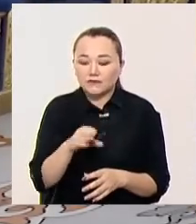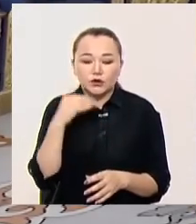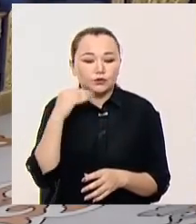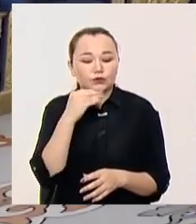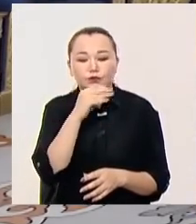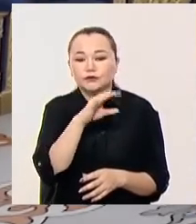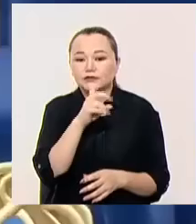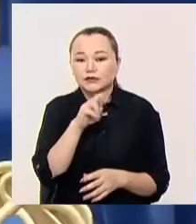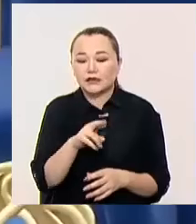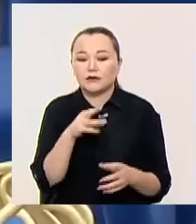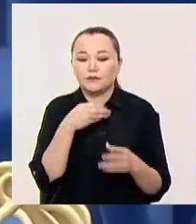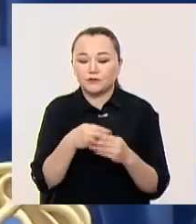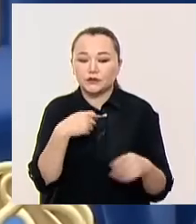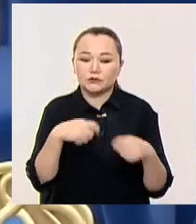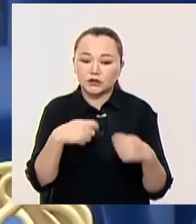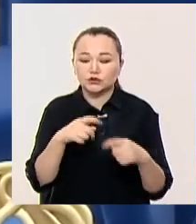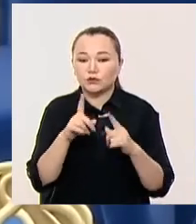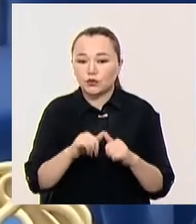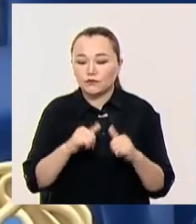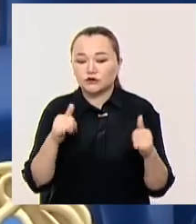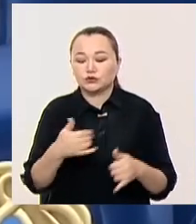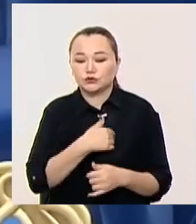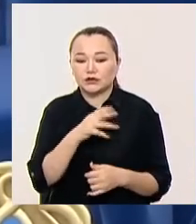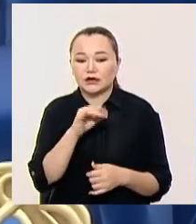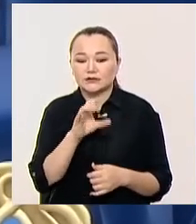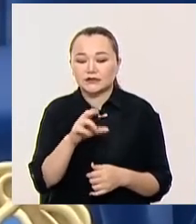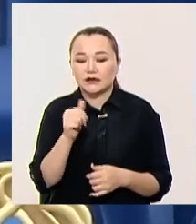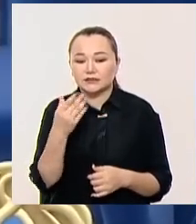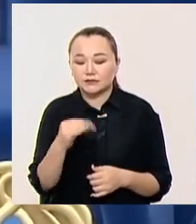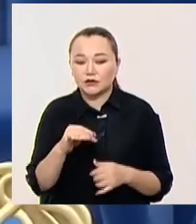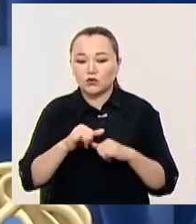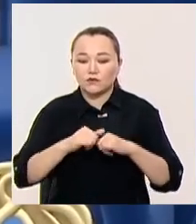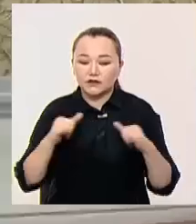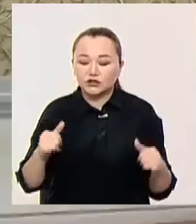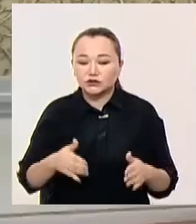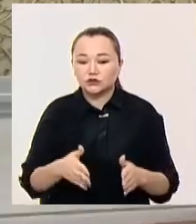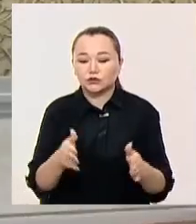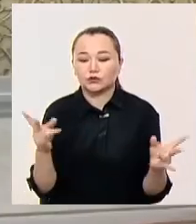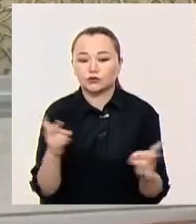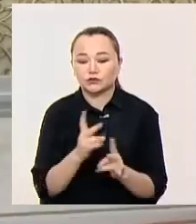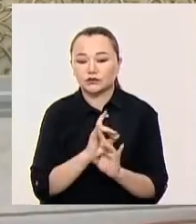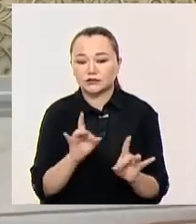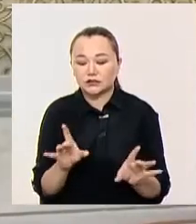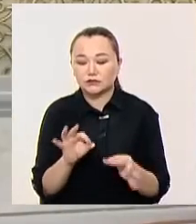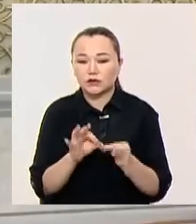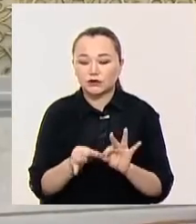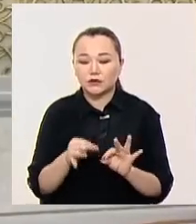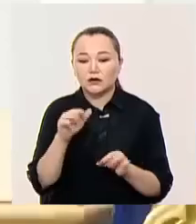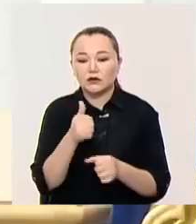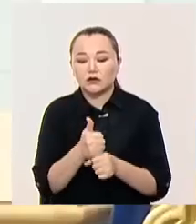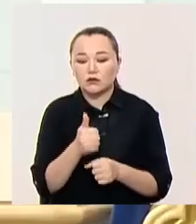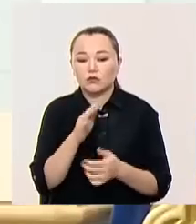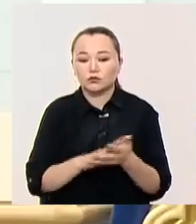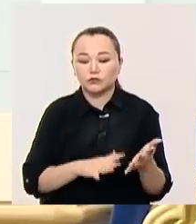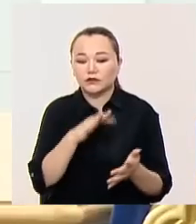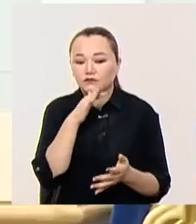Түркиямен сауда-саттық әлеуетін арттыру үшін Транскаспий дәлізін дамыту қажет екеніне тоқталды. Сонымен қатар мемлекет басшысы алдағы